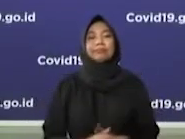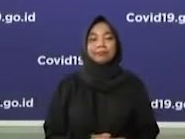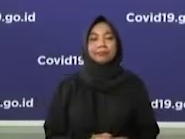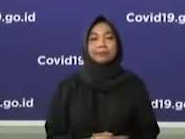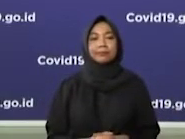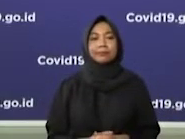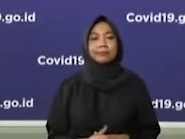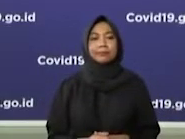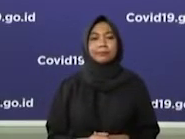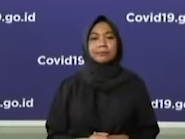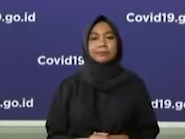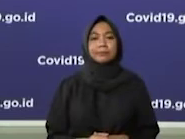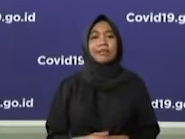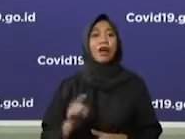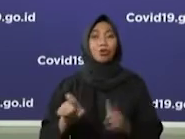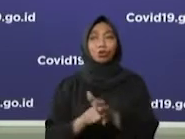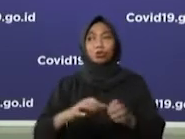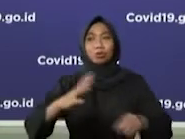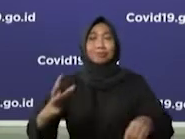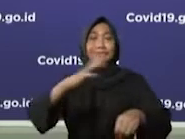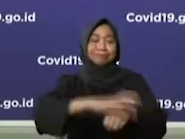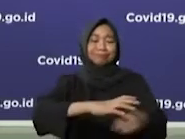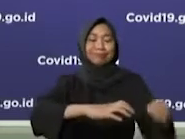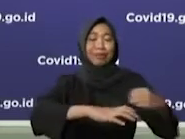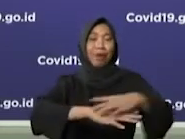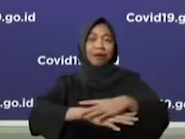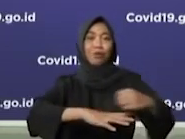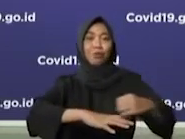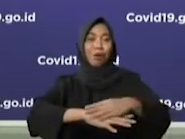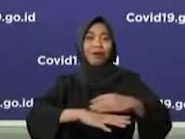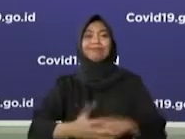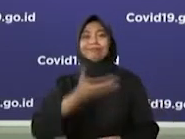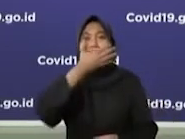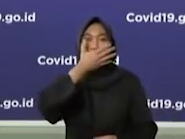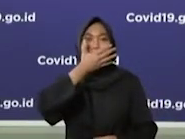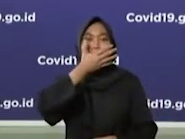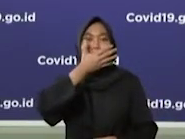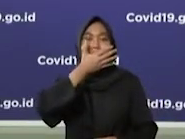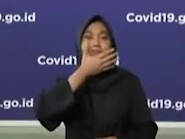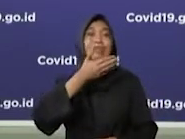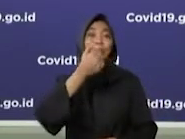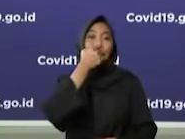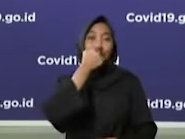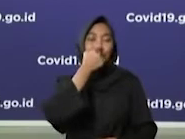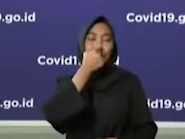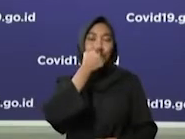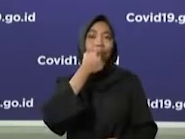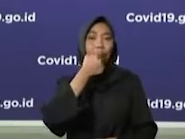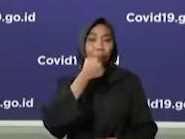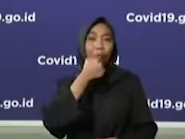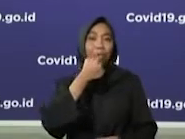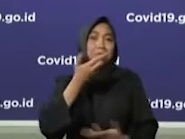disekitarnya ke tangannya dan manakala tangan yang sudah tercemar ini menyentuh wajah Hai menyentuh hidung